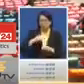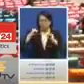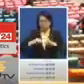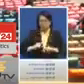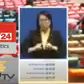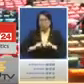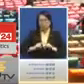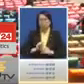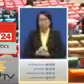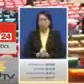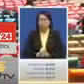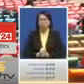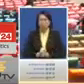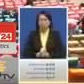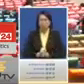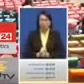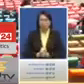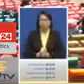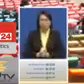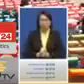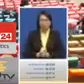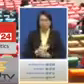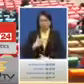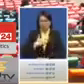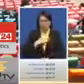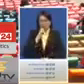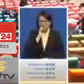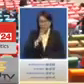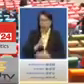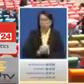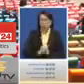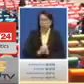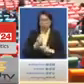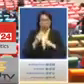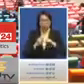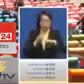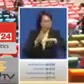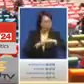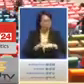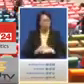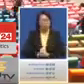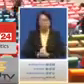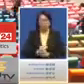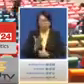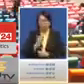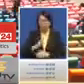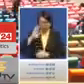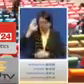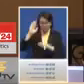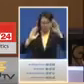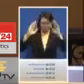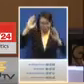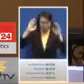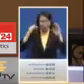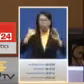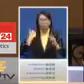านไม่ต้องได้แล้วครับ ดิฉันกำลังพูดว่าท่านได้ถูกพาดพิงก็ ท่านหลังขออนุญาต